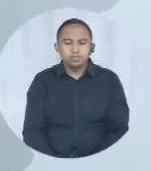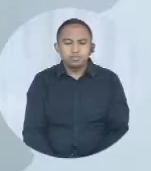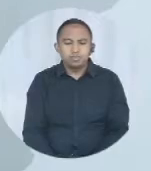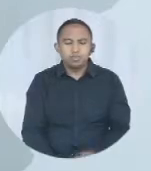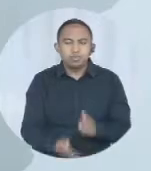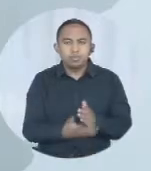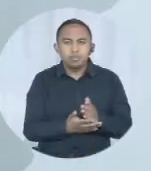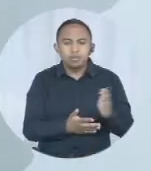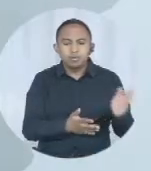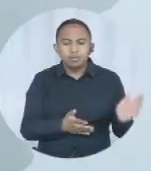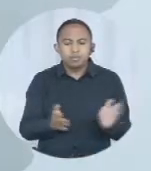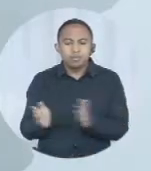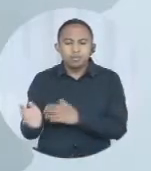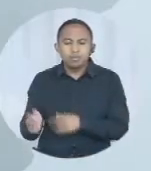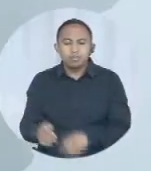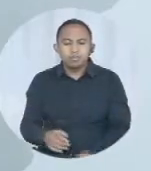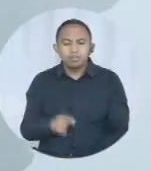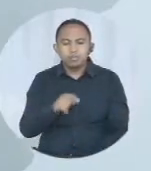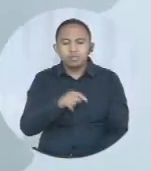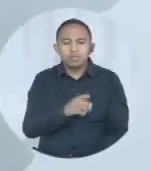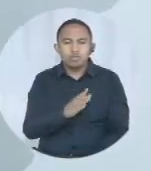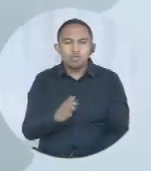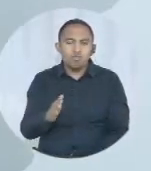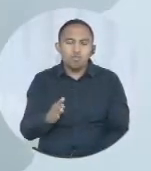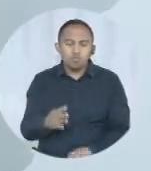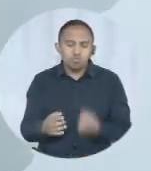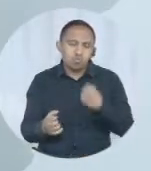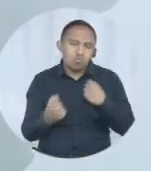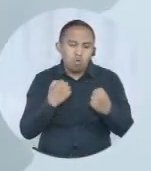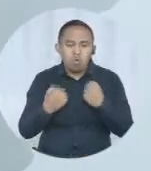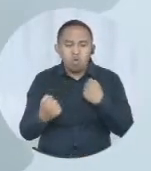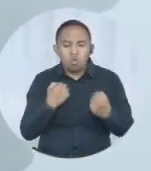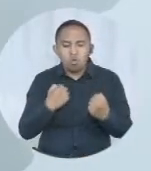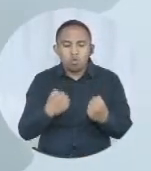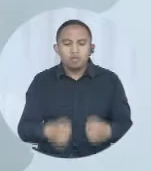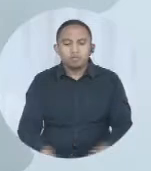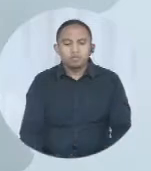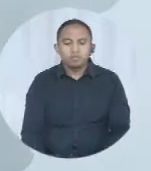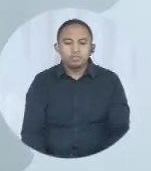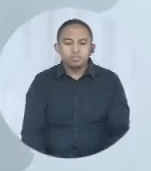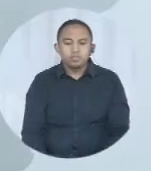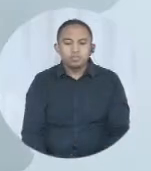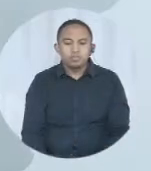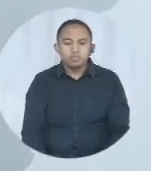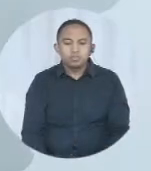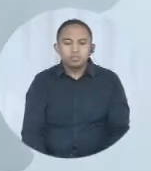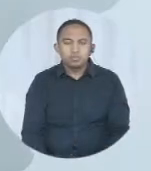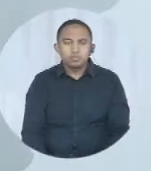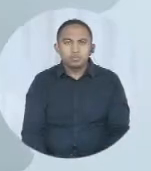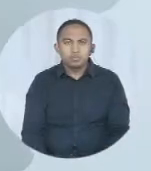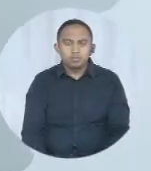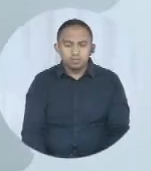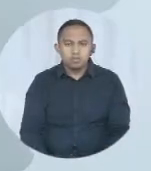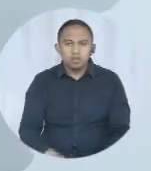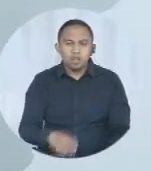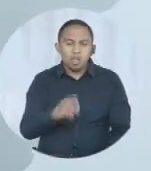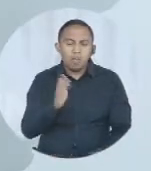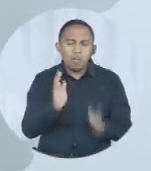Izay ny vaovao politika fa hitra amin'ny vaovao ara-panatanjahantena kosa indray isika manomboka taorian'ny famoahany Nicolas